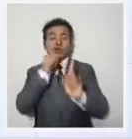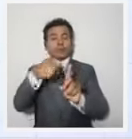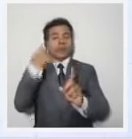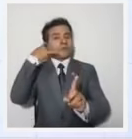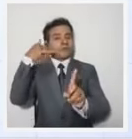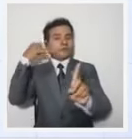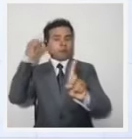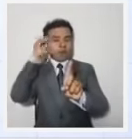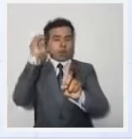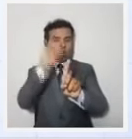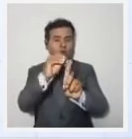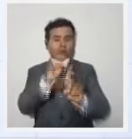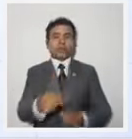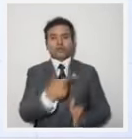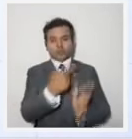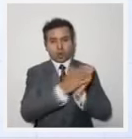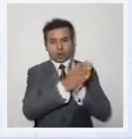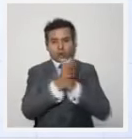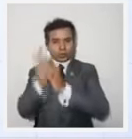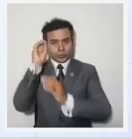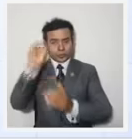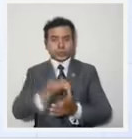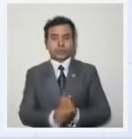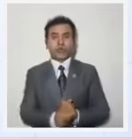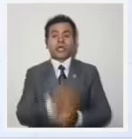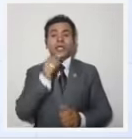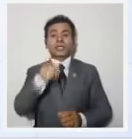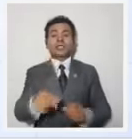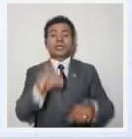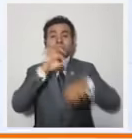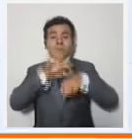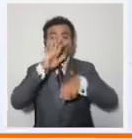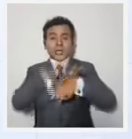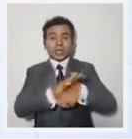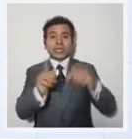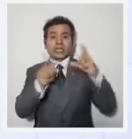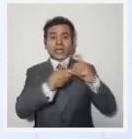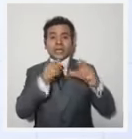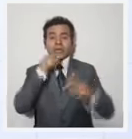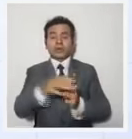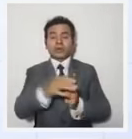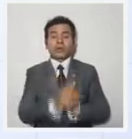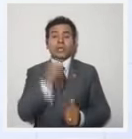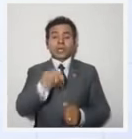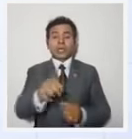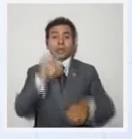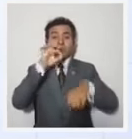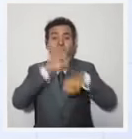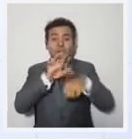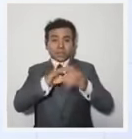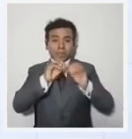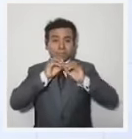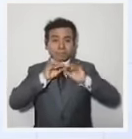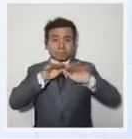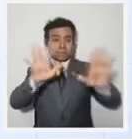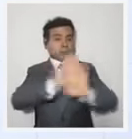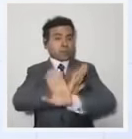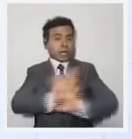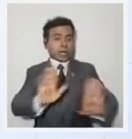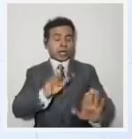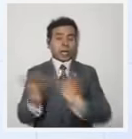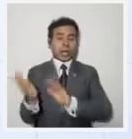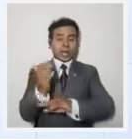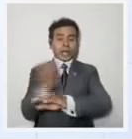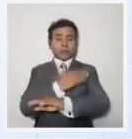তথ্য অধিদপ্তরের কন্ট্রোল রুমে প্রেরণ করার জন্য অনুরোধ করা হয়েছে। কাজেই সবাইকে অনুরোধ করব, এই ডেঙ্গু প্রতিরোধের